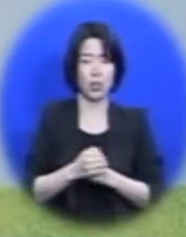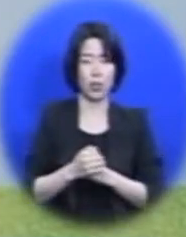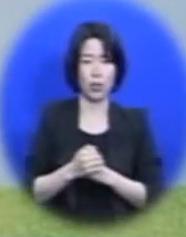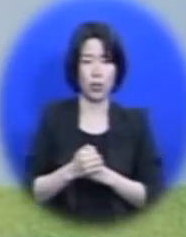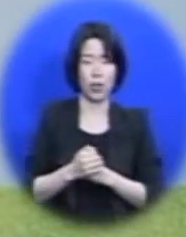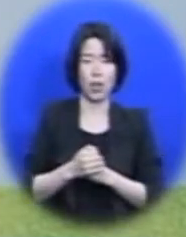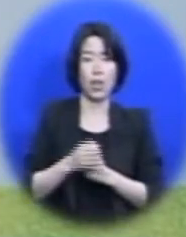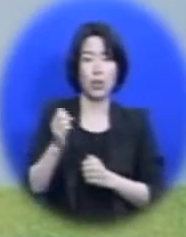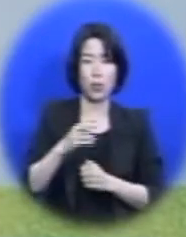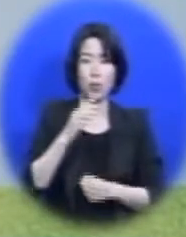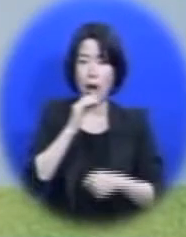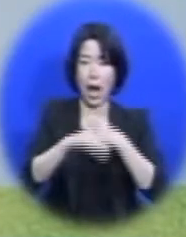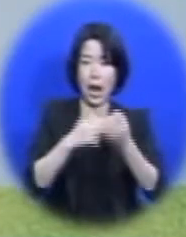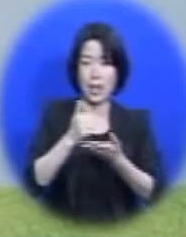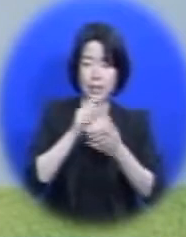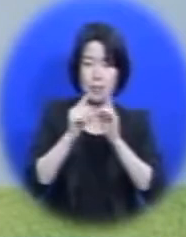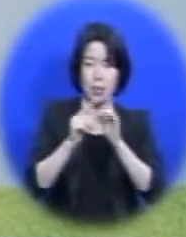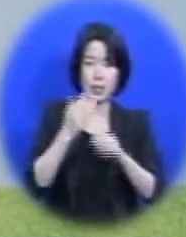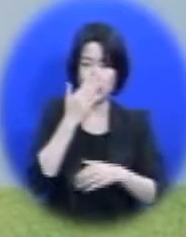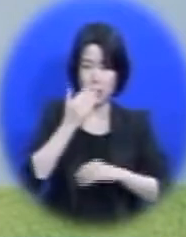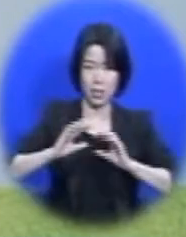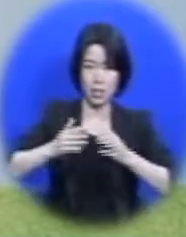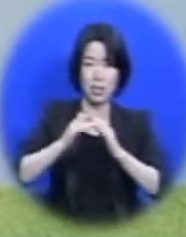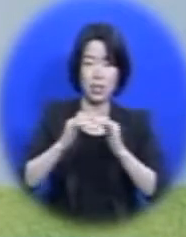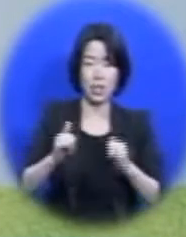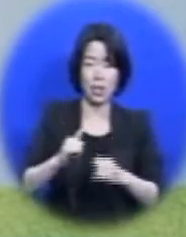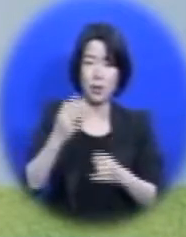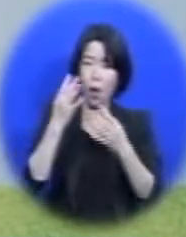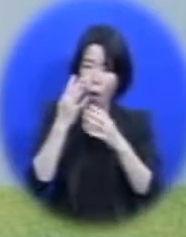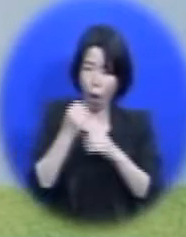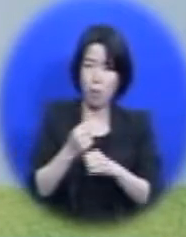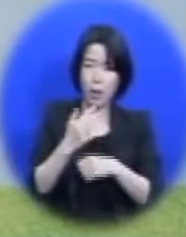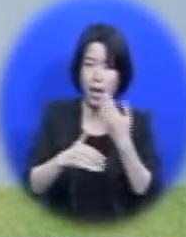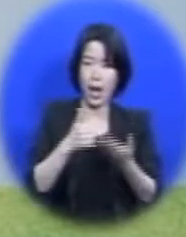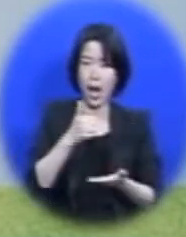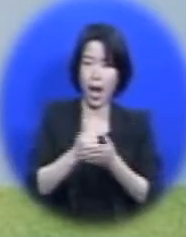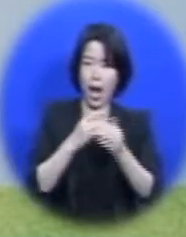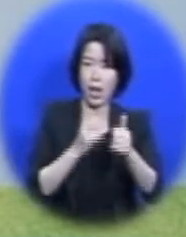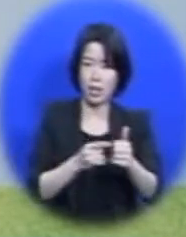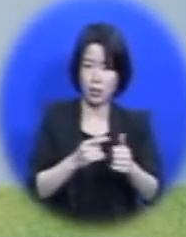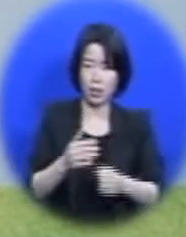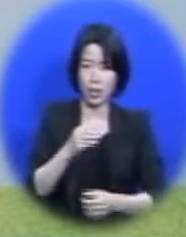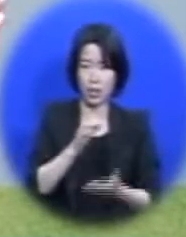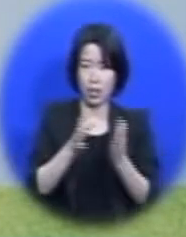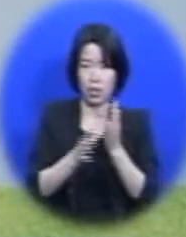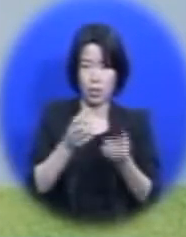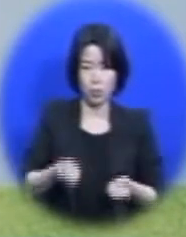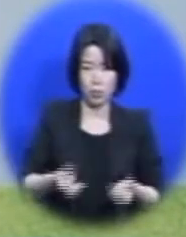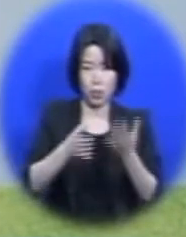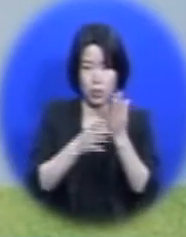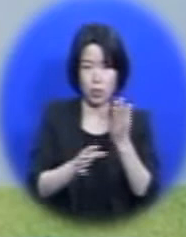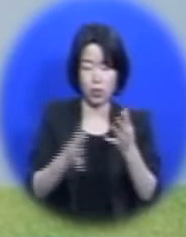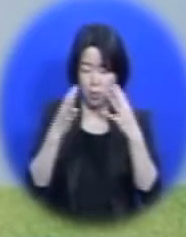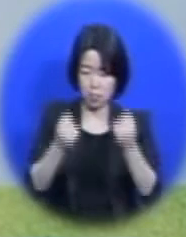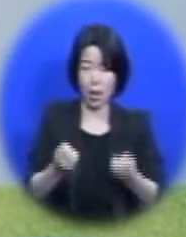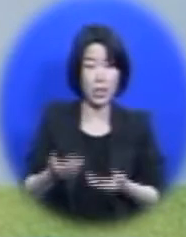그러면서 하나님께서 말씀하시기를 이스라엘 백성들이 얼마나 하나님께 제물을 많이